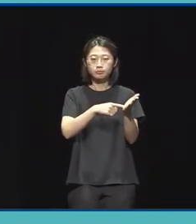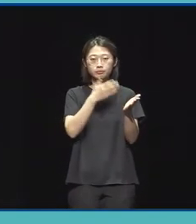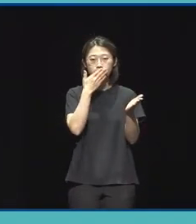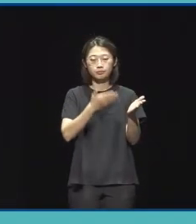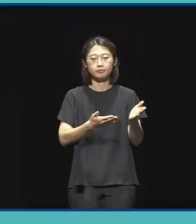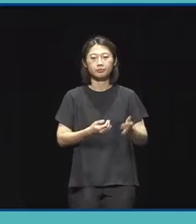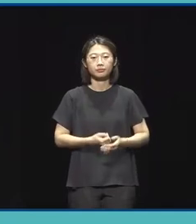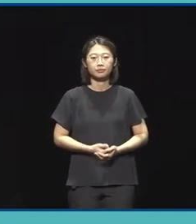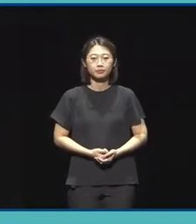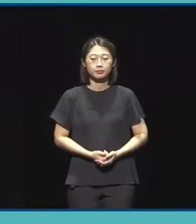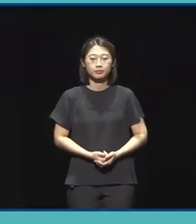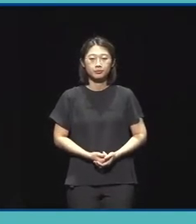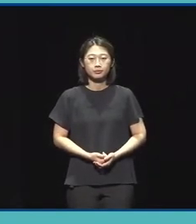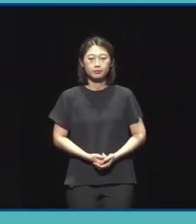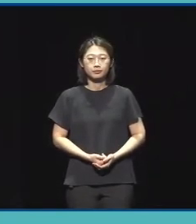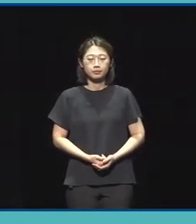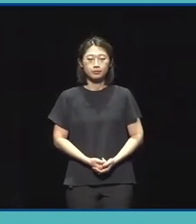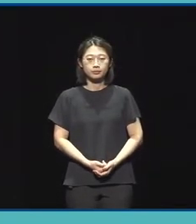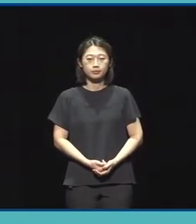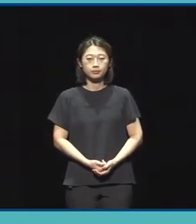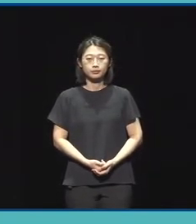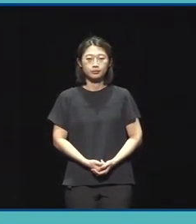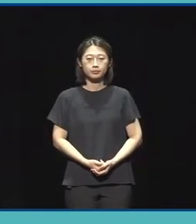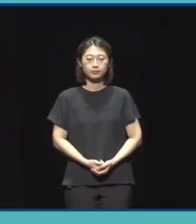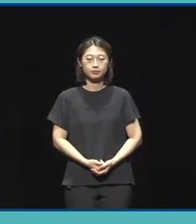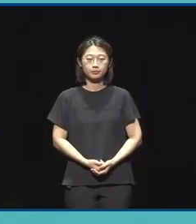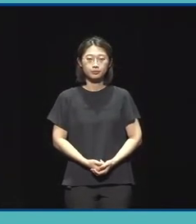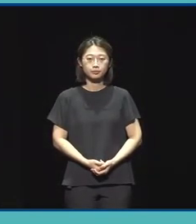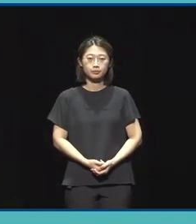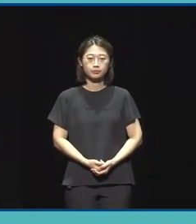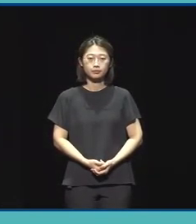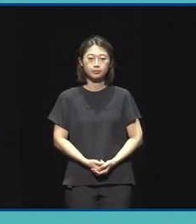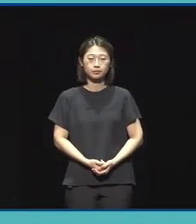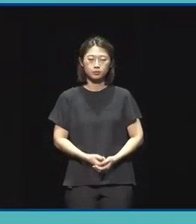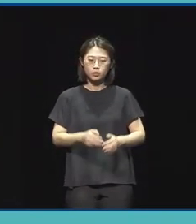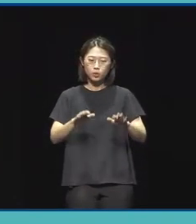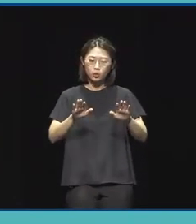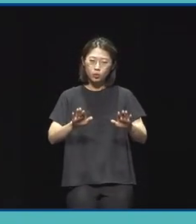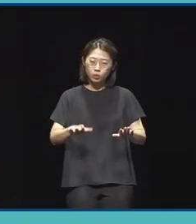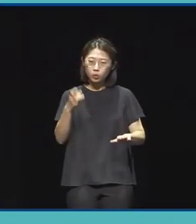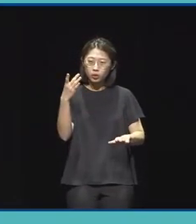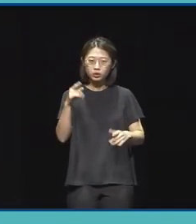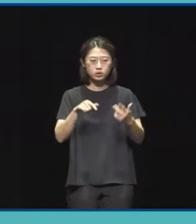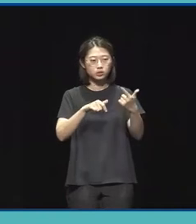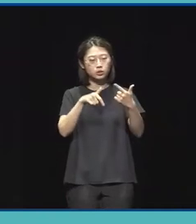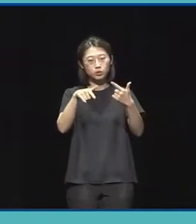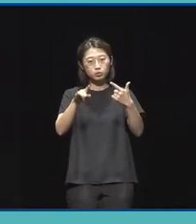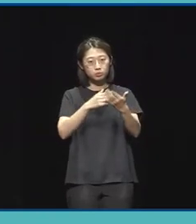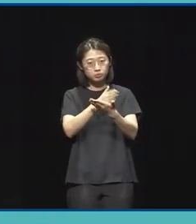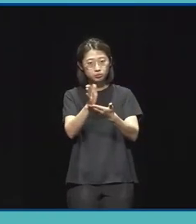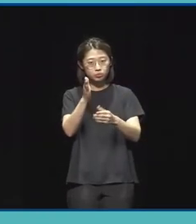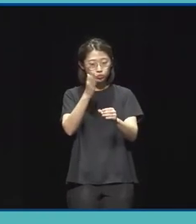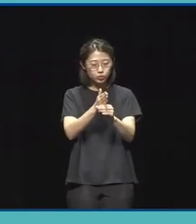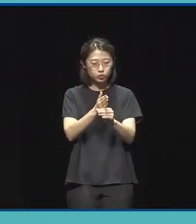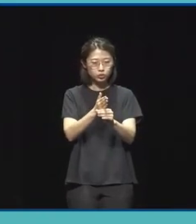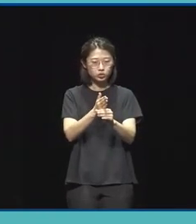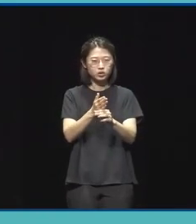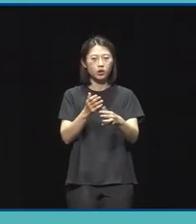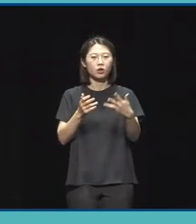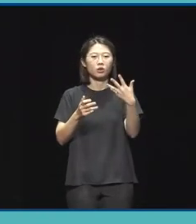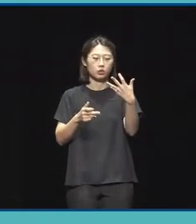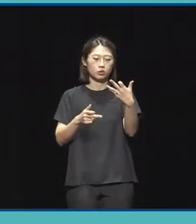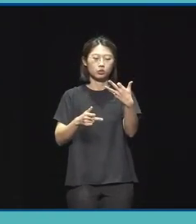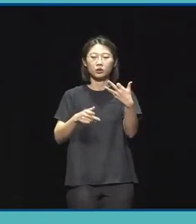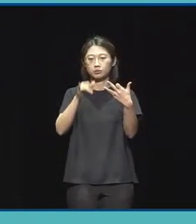있다라는 말씀을 드릴 수 있겠고요 그 다음에 원래는 원래 6개 대유형 그리고 세 분류가 18개였습니다